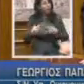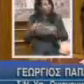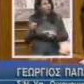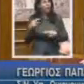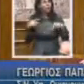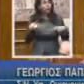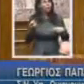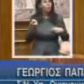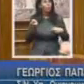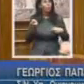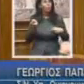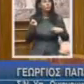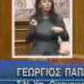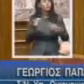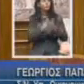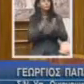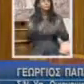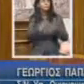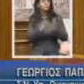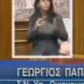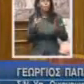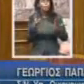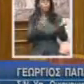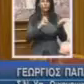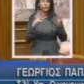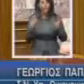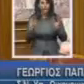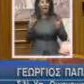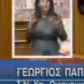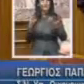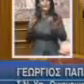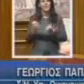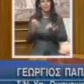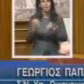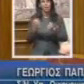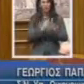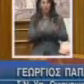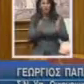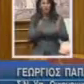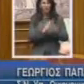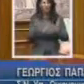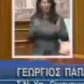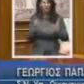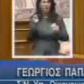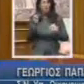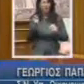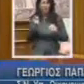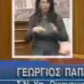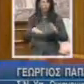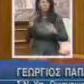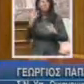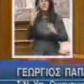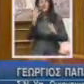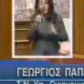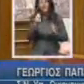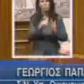οικονομικών στην περίφημη περίοδο του 89-90. Ήταν η περίφημη περίοδο στην οποία το χρέος αυξήθηκε 40 μονάδες. Και